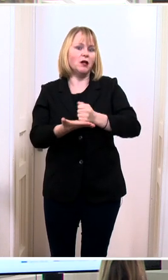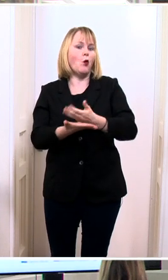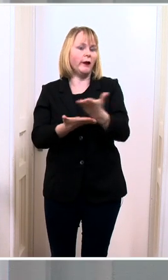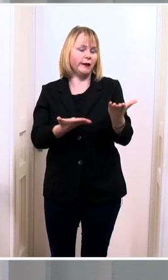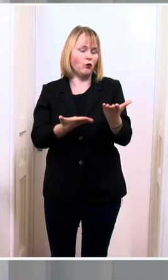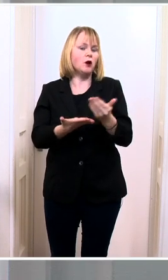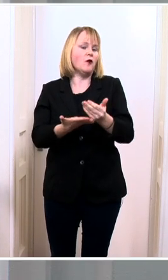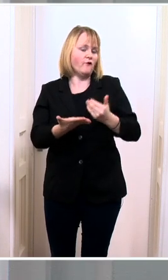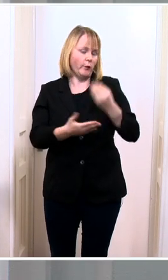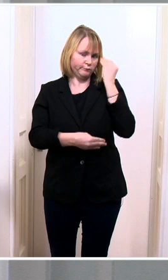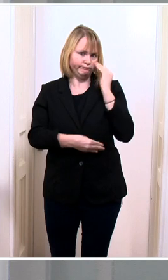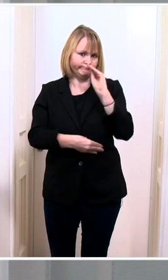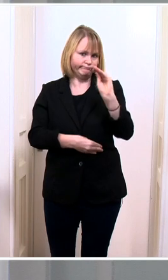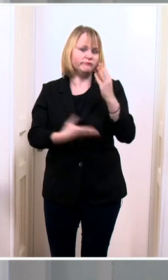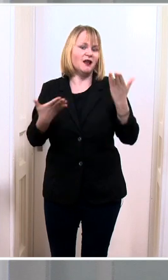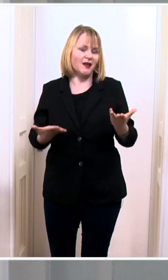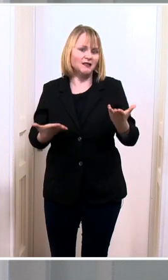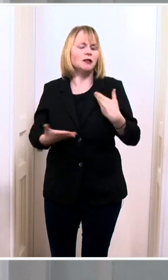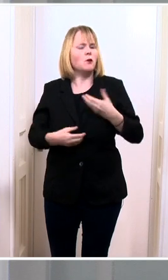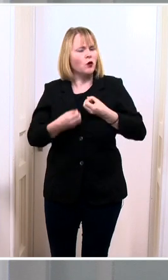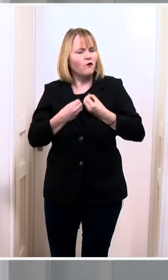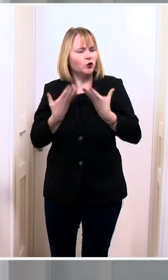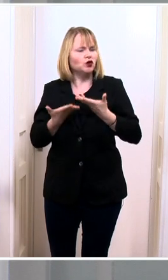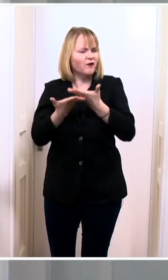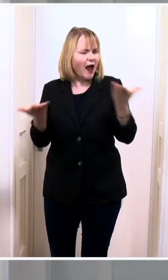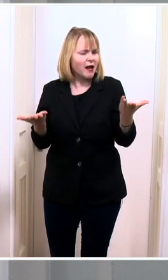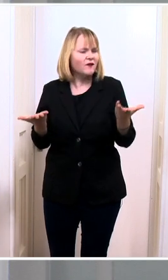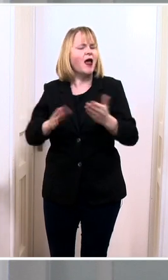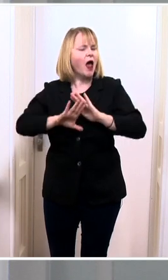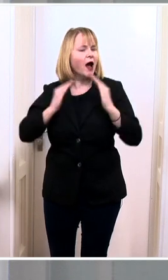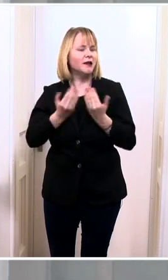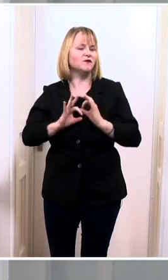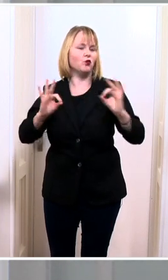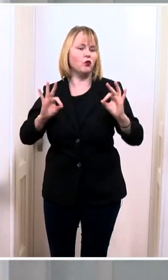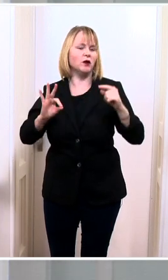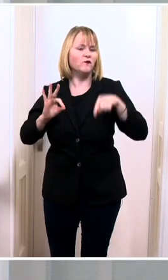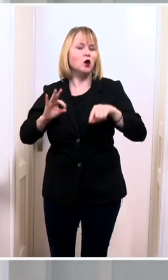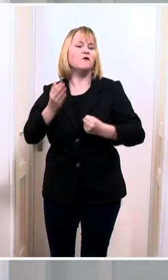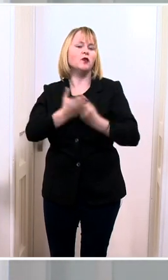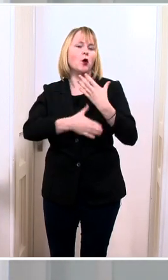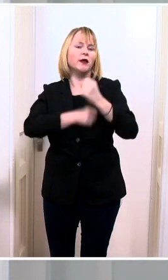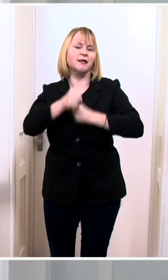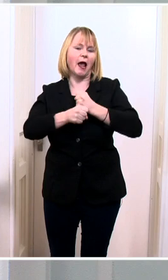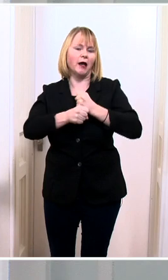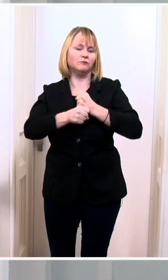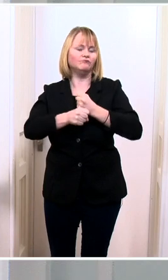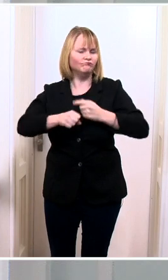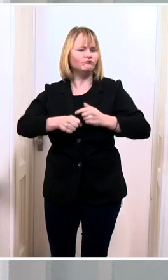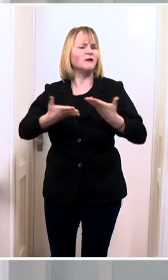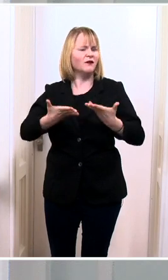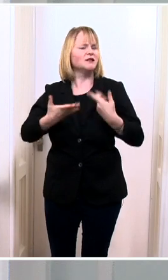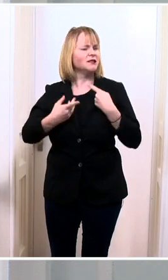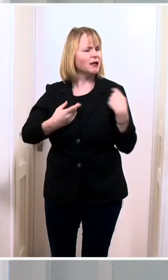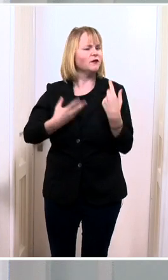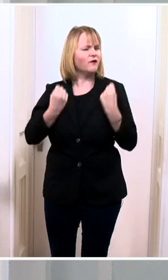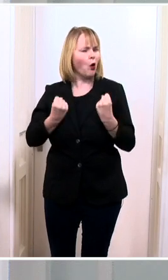Gelegenheit gerne wahr und wünsche Ihnen allen alles Gute im neuen Jahr. Dies in der Hoffnung, dass